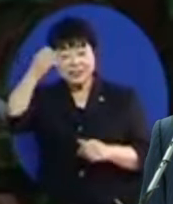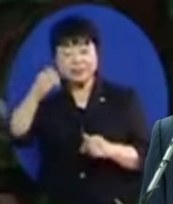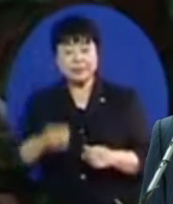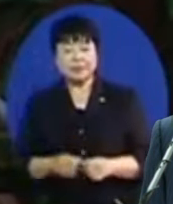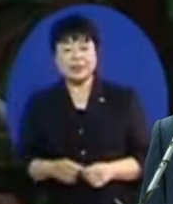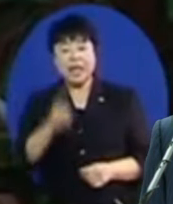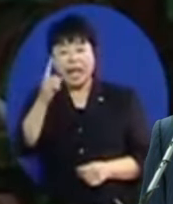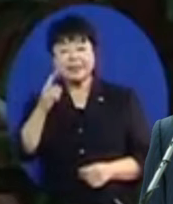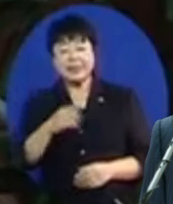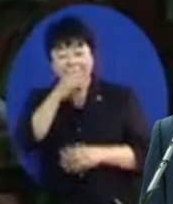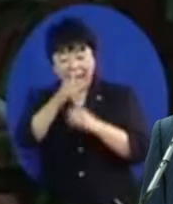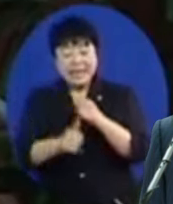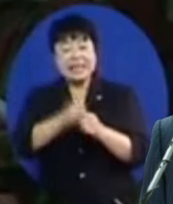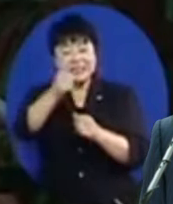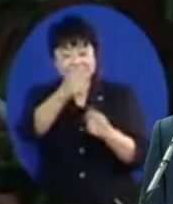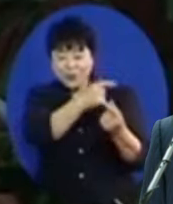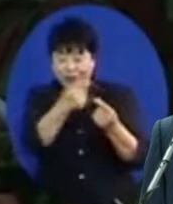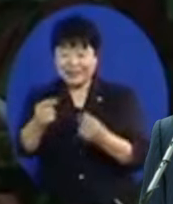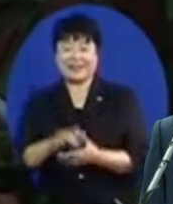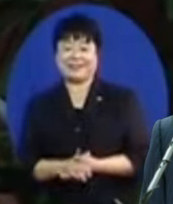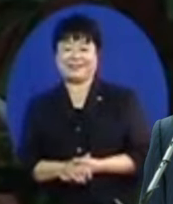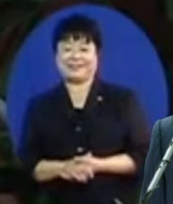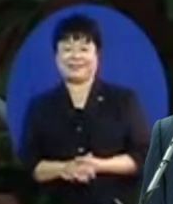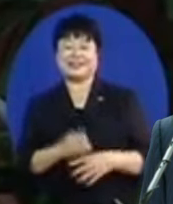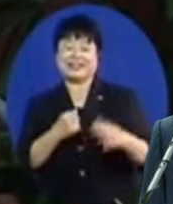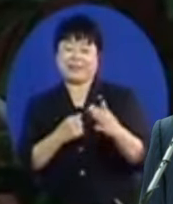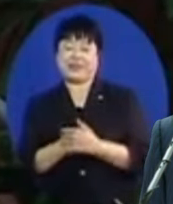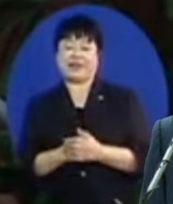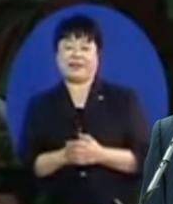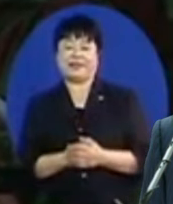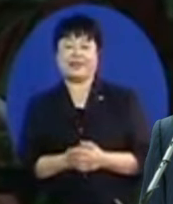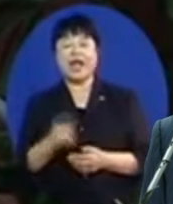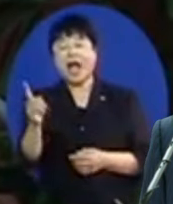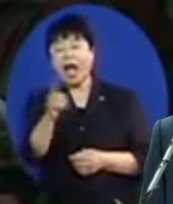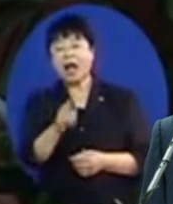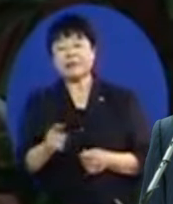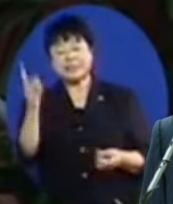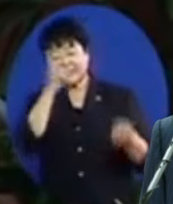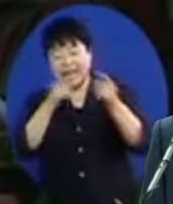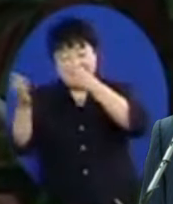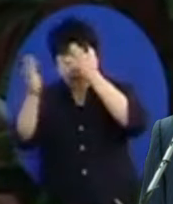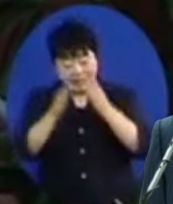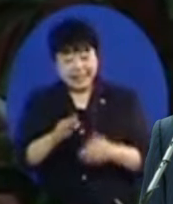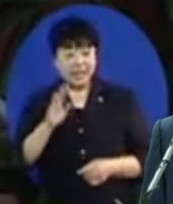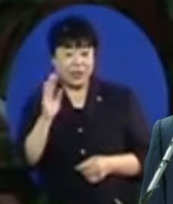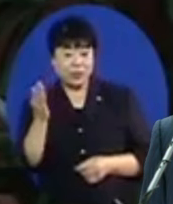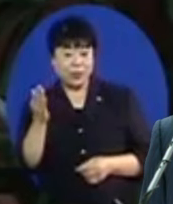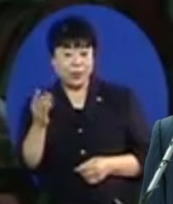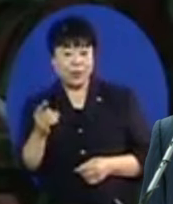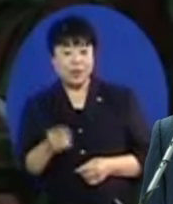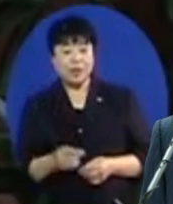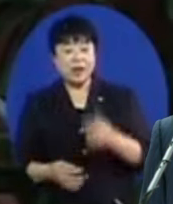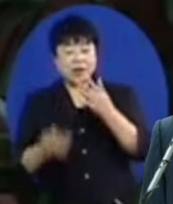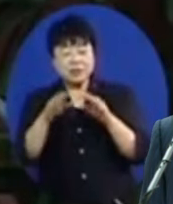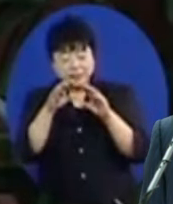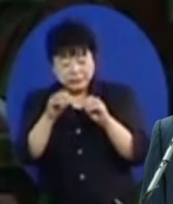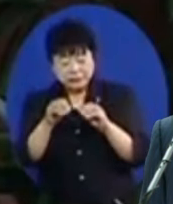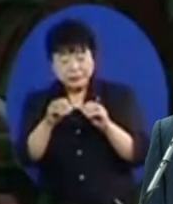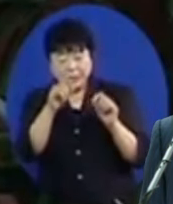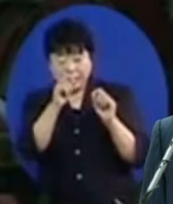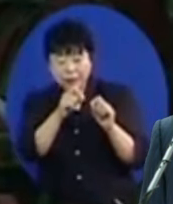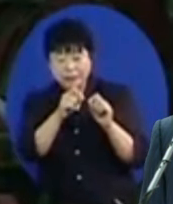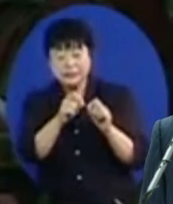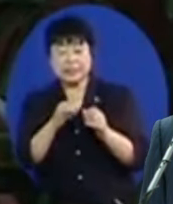한 하나님이시라는 것을 알아야 되는 것입니다. 그러므로 우리가 아무리 상한 갈대가 되더라도 아무리 꺼져가는 심지 같은